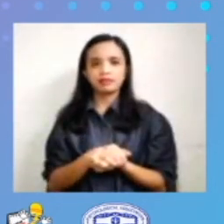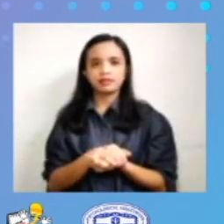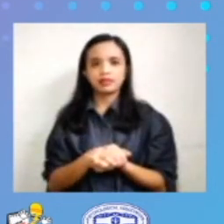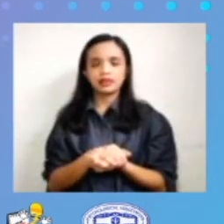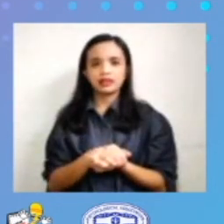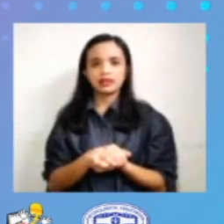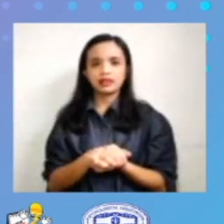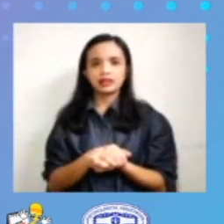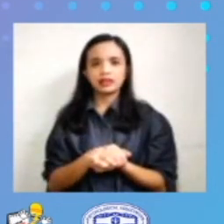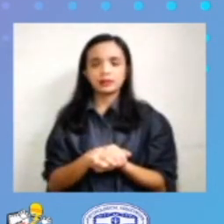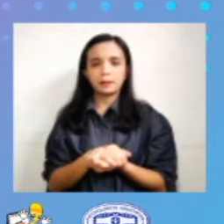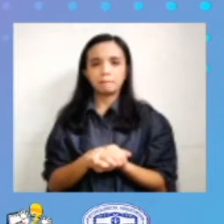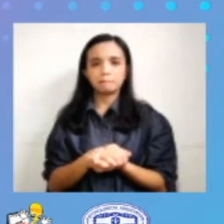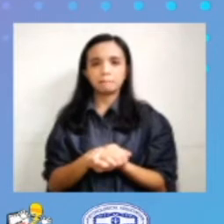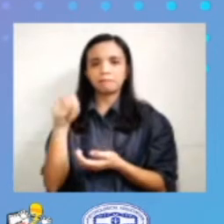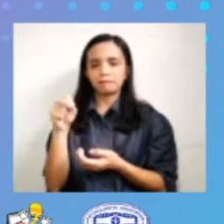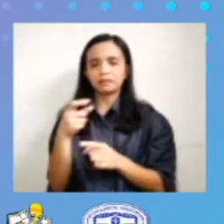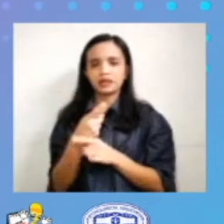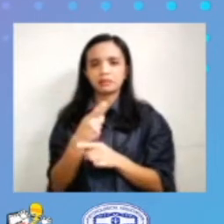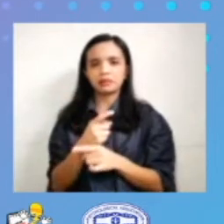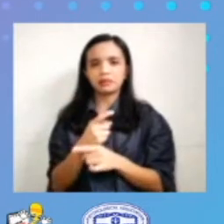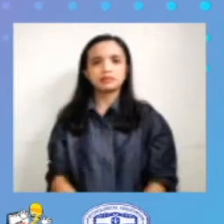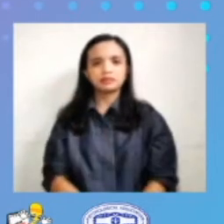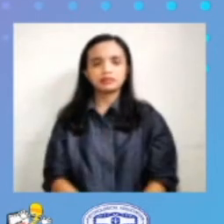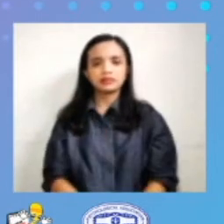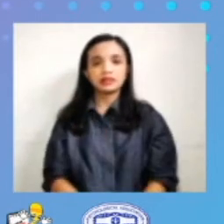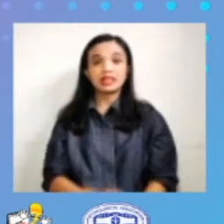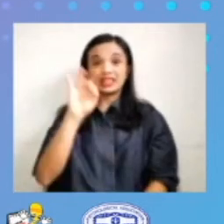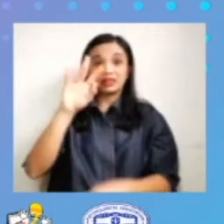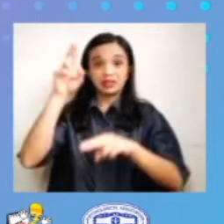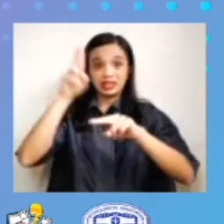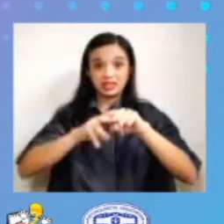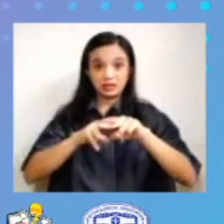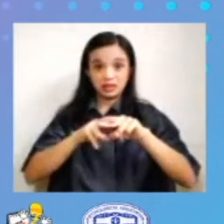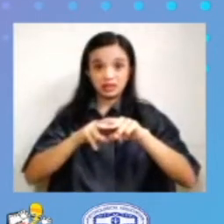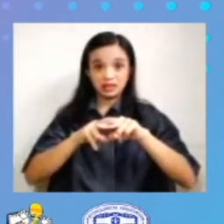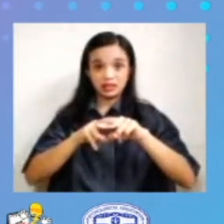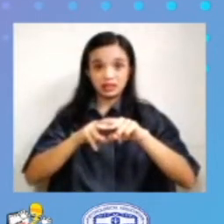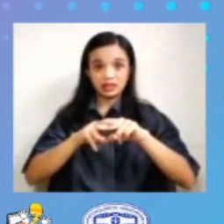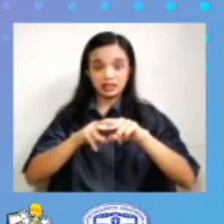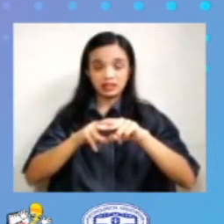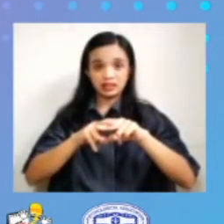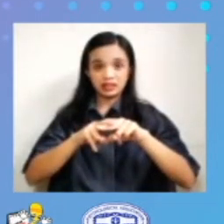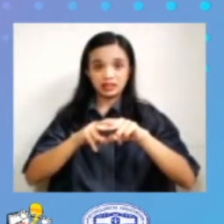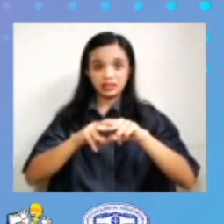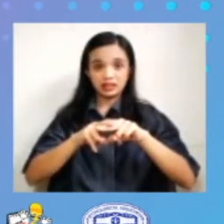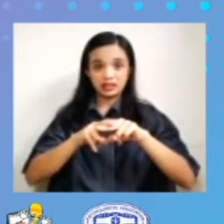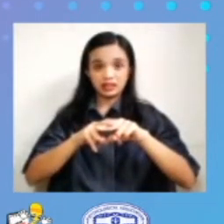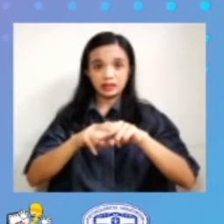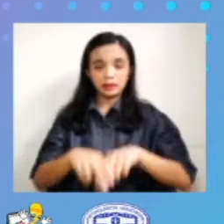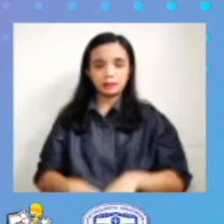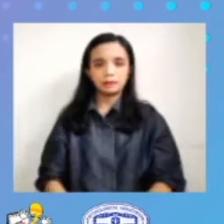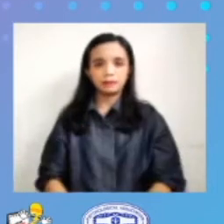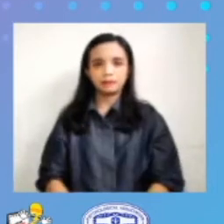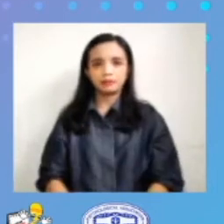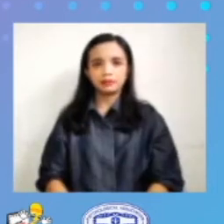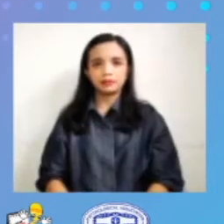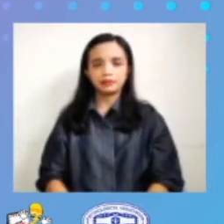nagka-calibrate siya. And then, that's one way of managing emotions. No, kaya yung pag properly trained ka sa